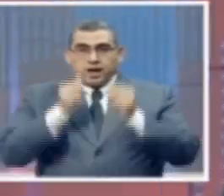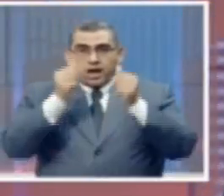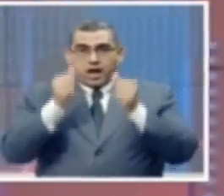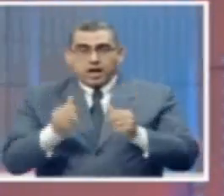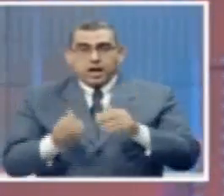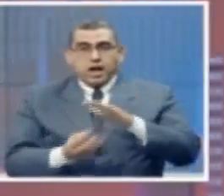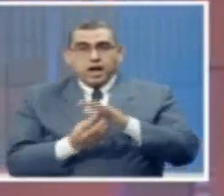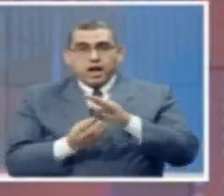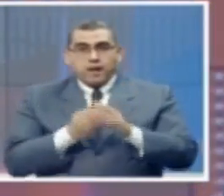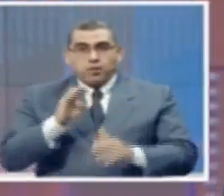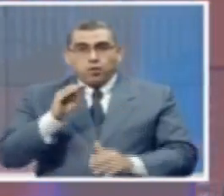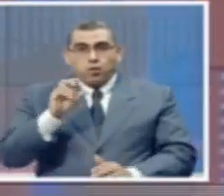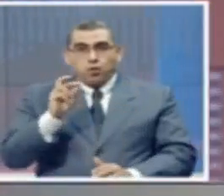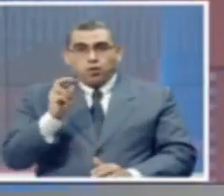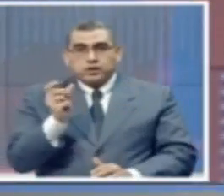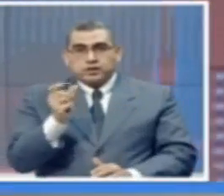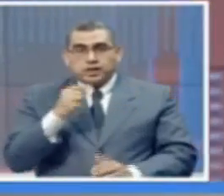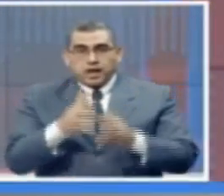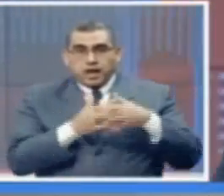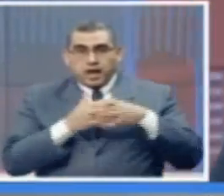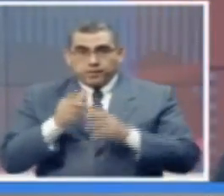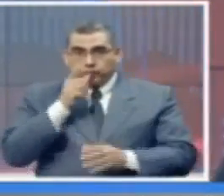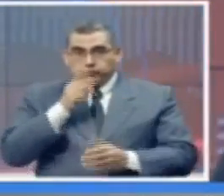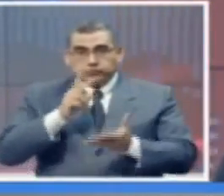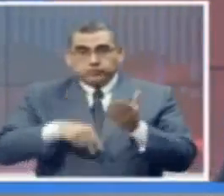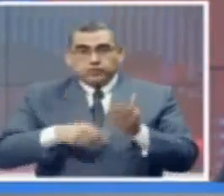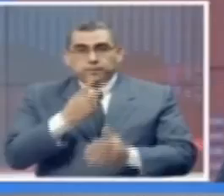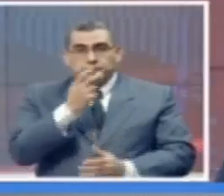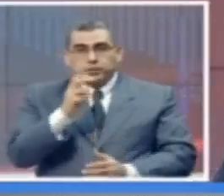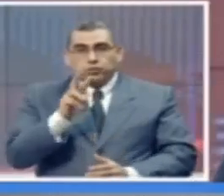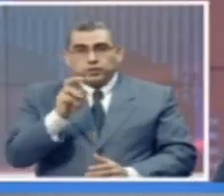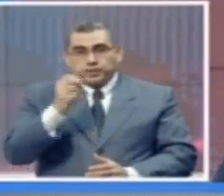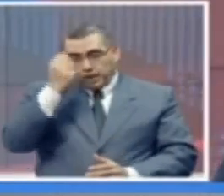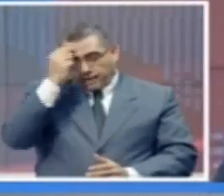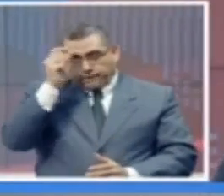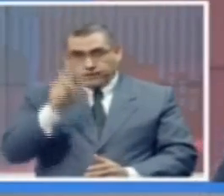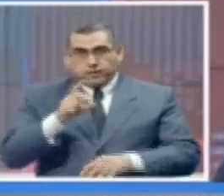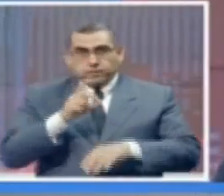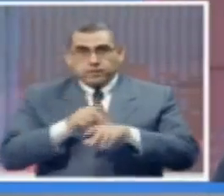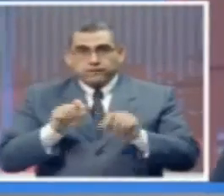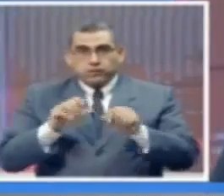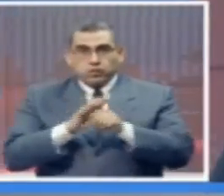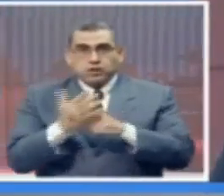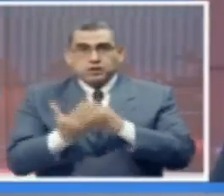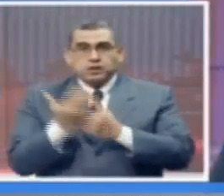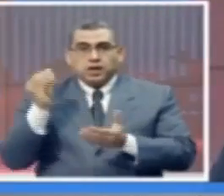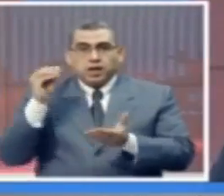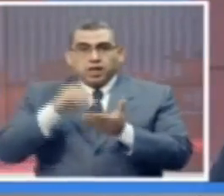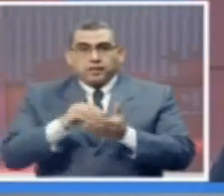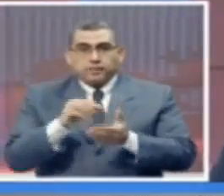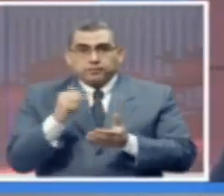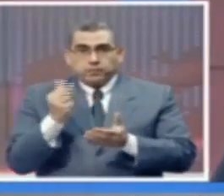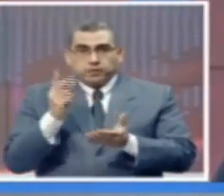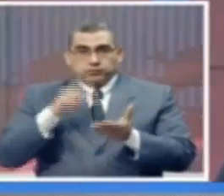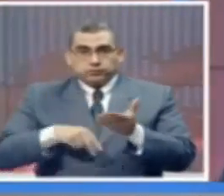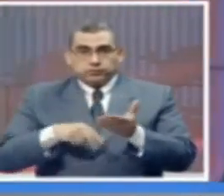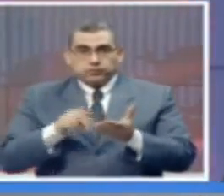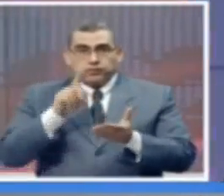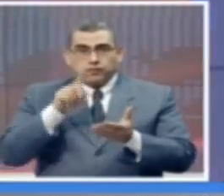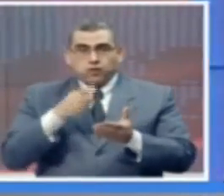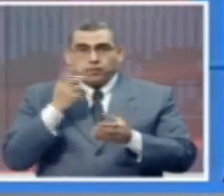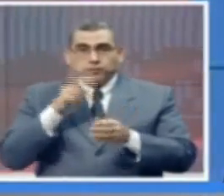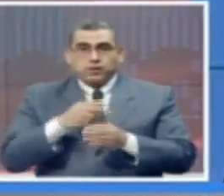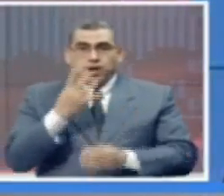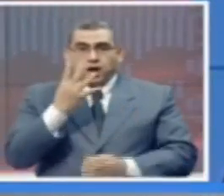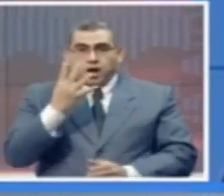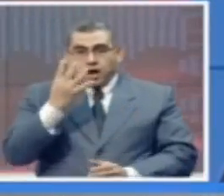أعلنت جامعة جونز هوبكنز الأمريكية تسجيل نحو 270 ألف إصابة جديدة بفيروس كورونا في الولايات المتحدة،